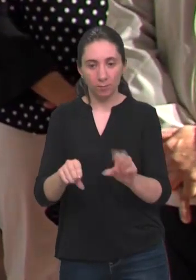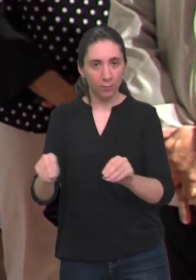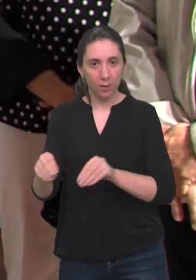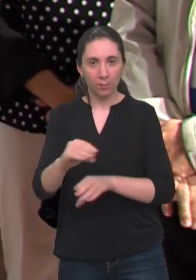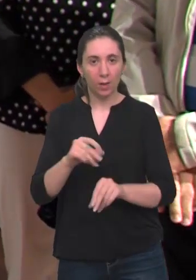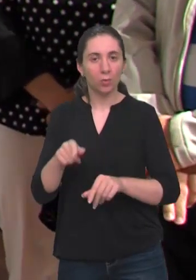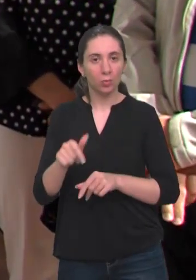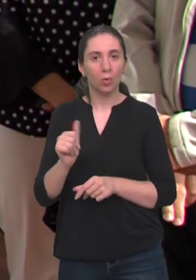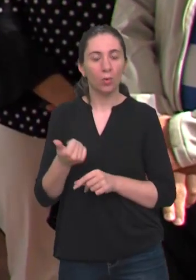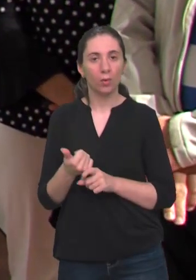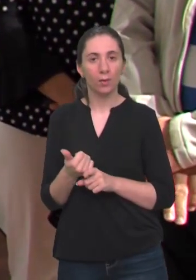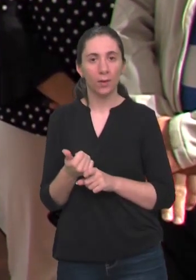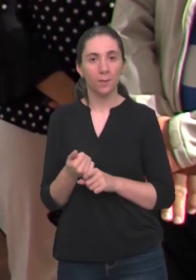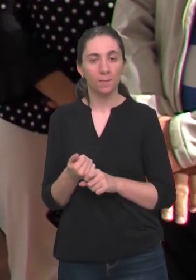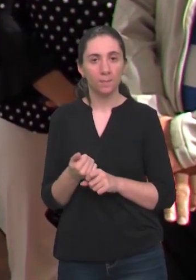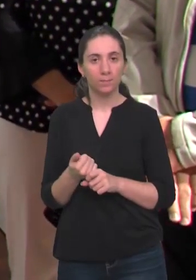to